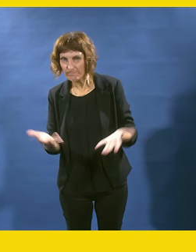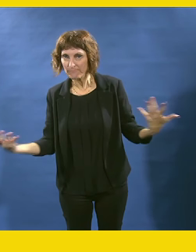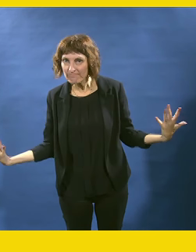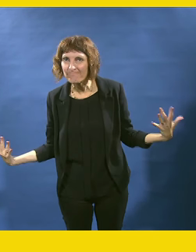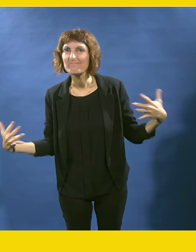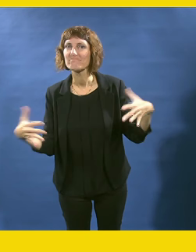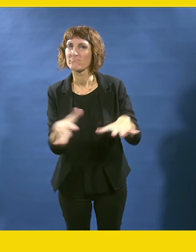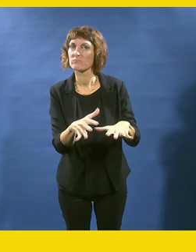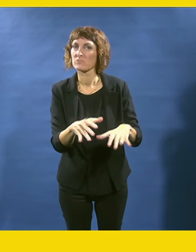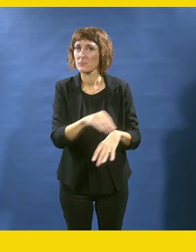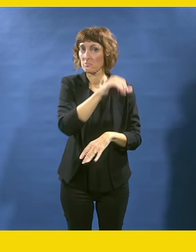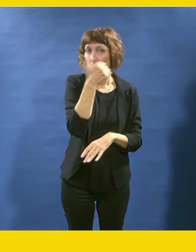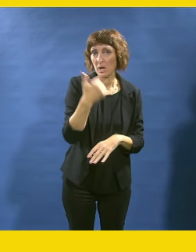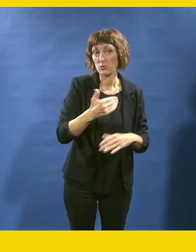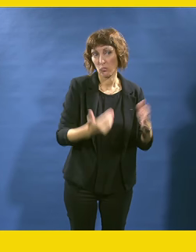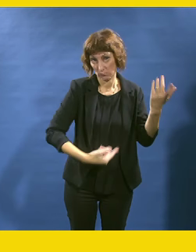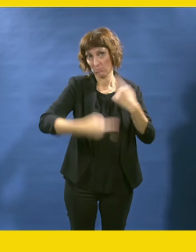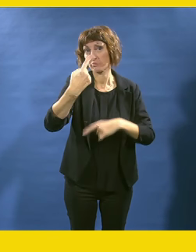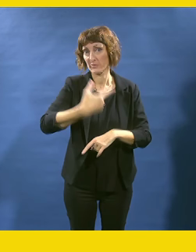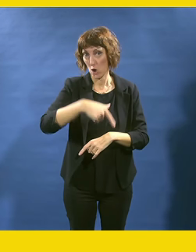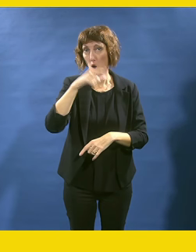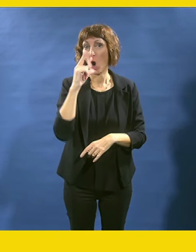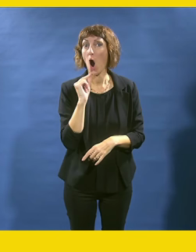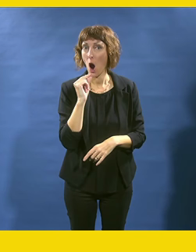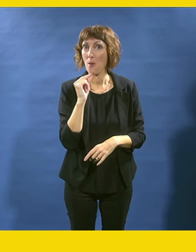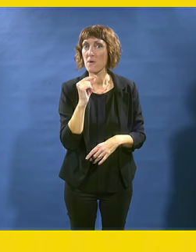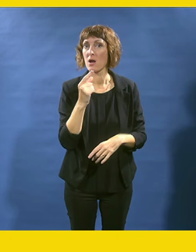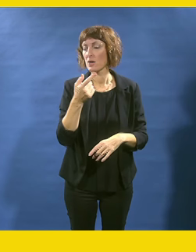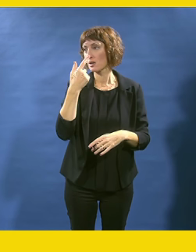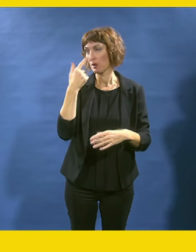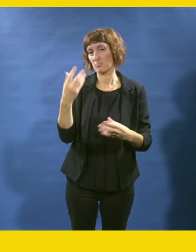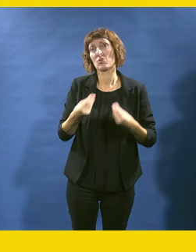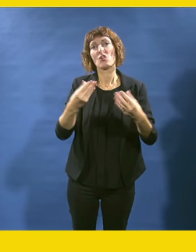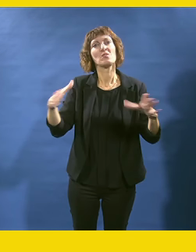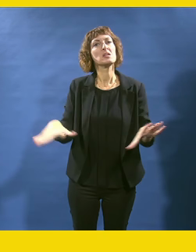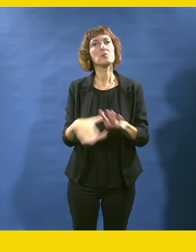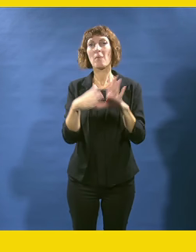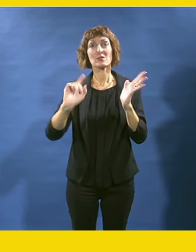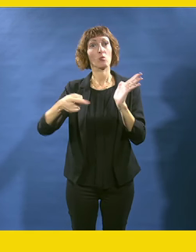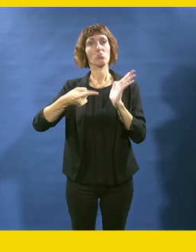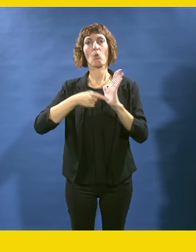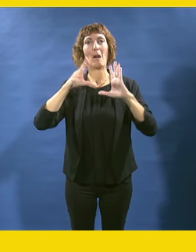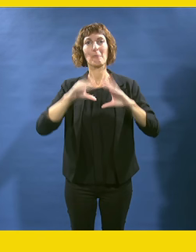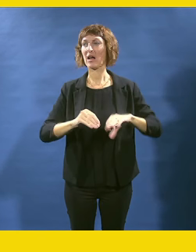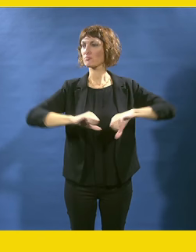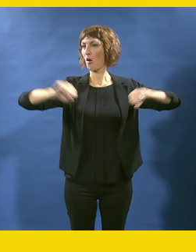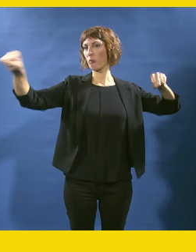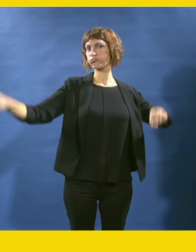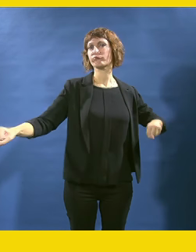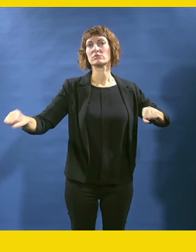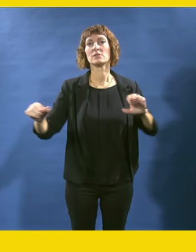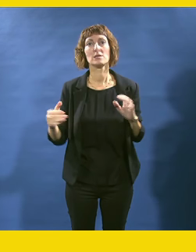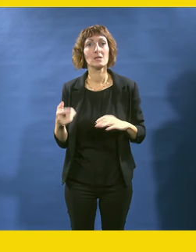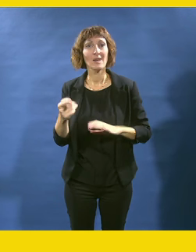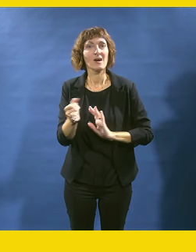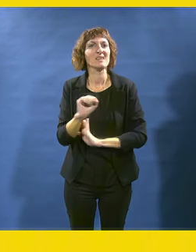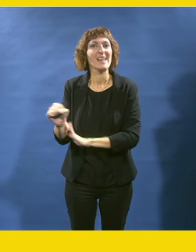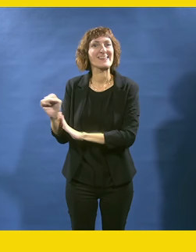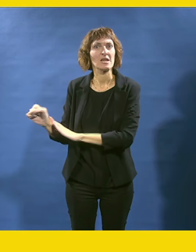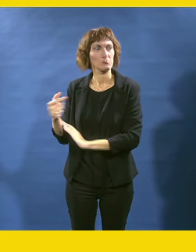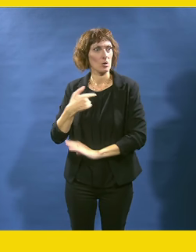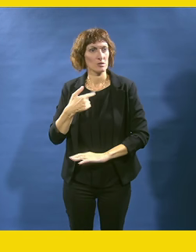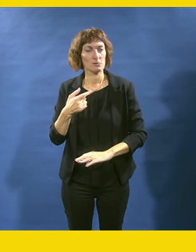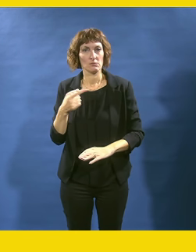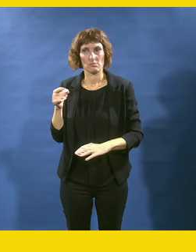Les garçons, puis les hommes, ont droit à plus de place dans le monde. Évidemment que l'extrême droite déteste que l'on